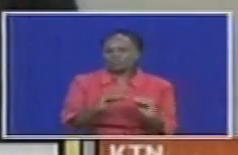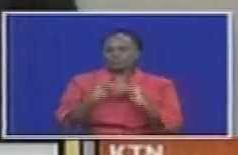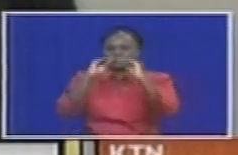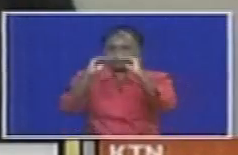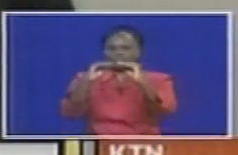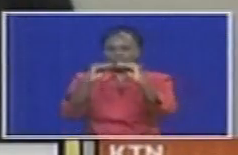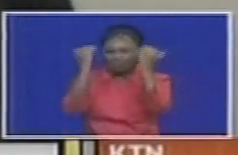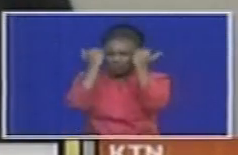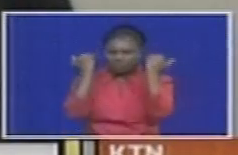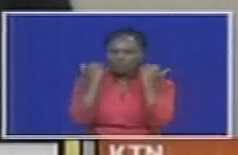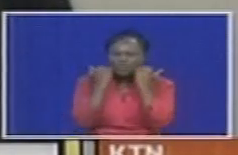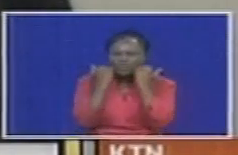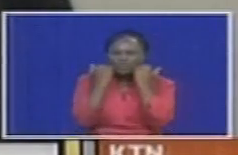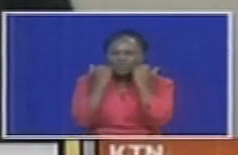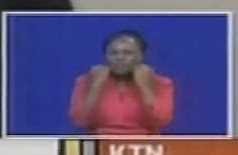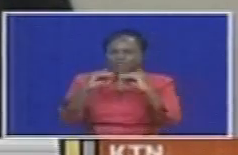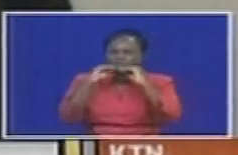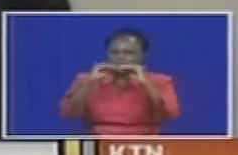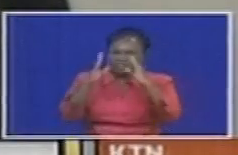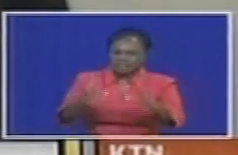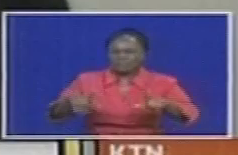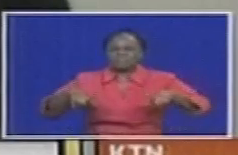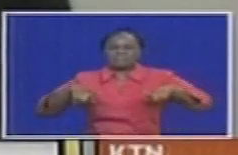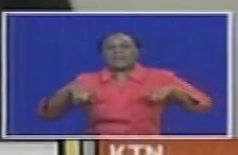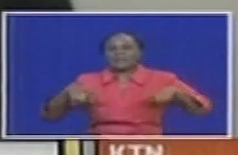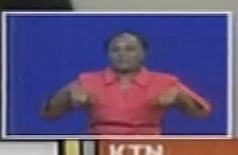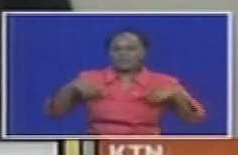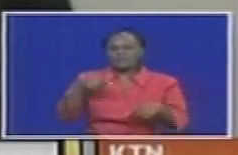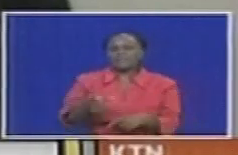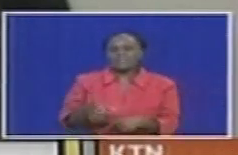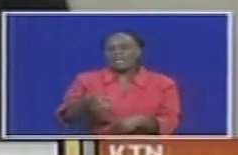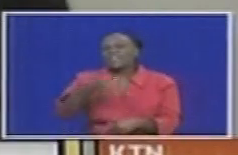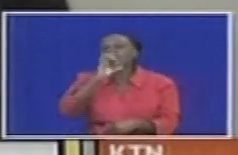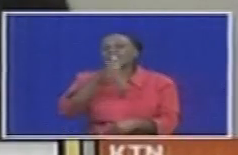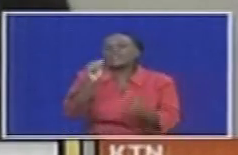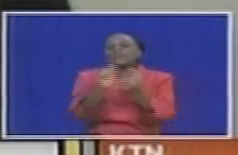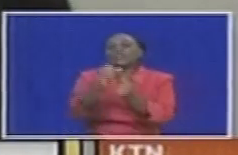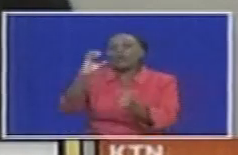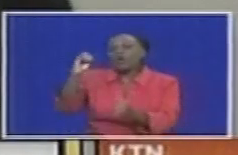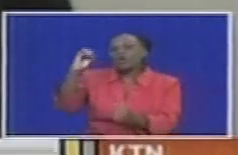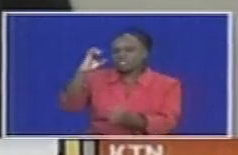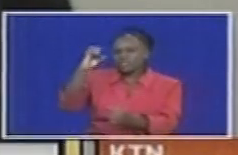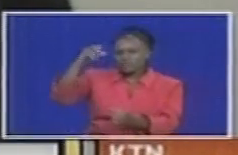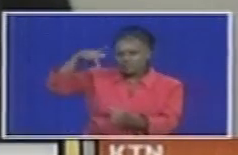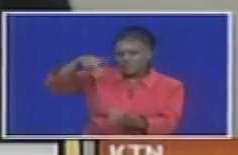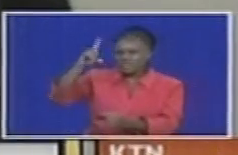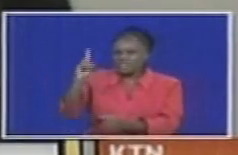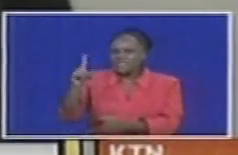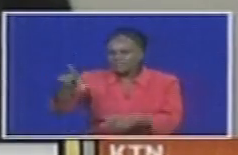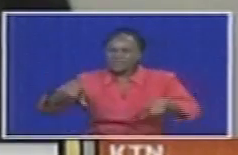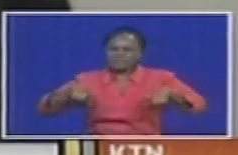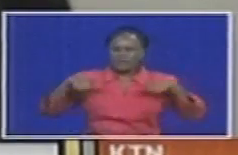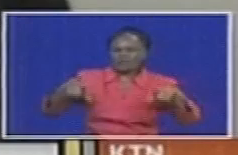mbele. Mwalimu kama huyo alijigamba anakunywa na OCPD, alijigamba